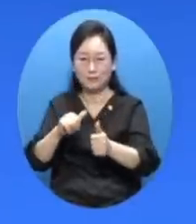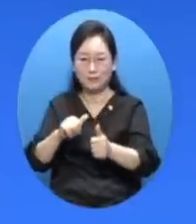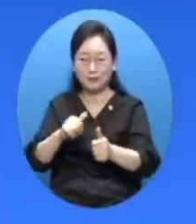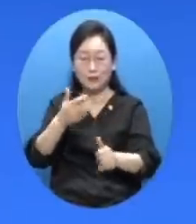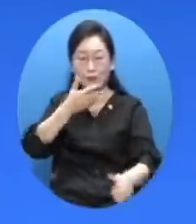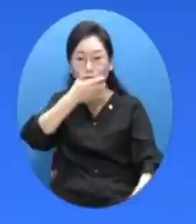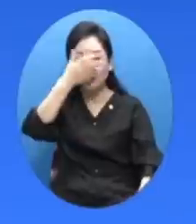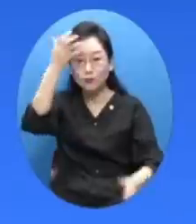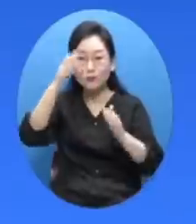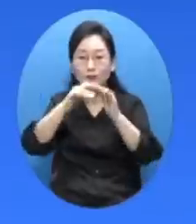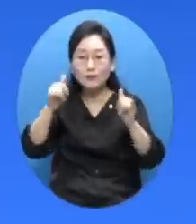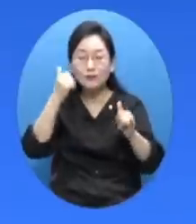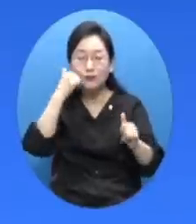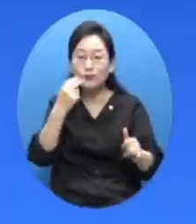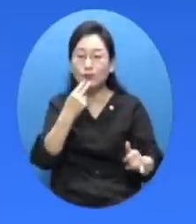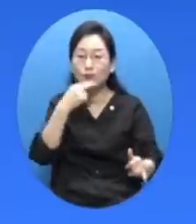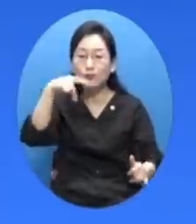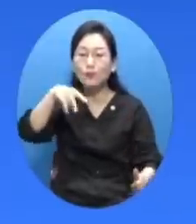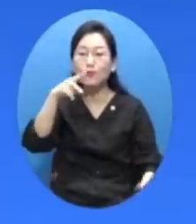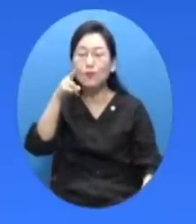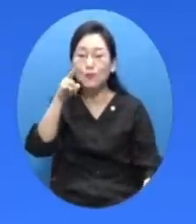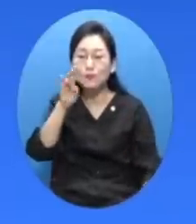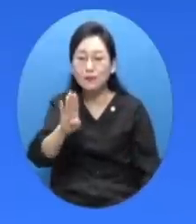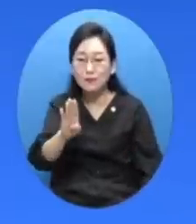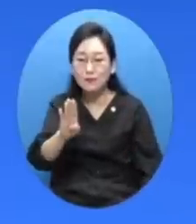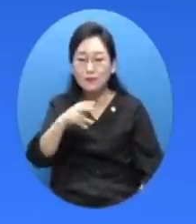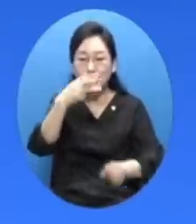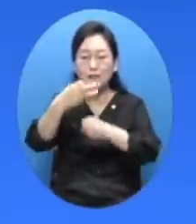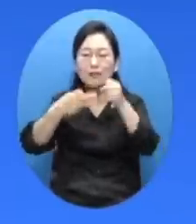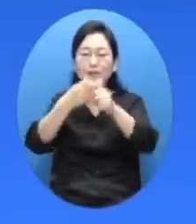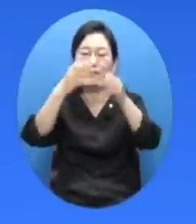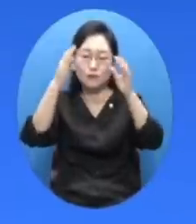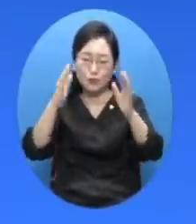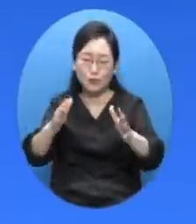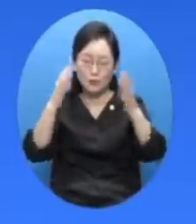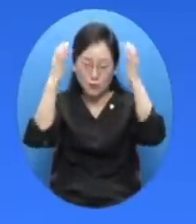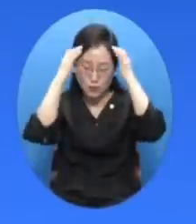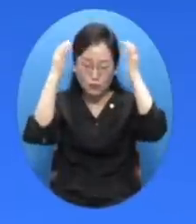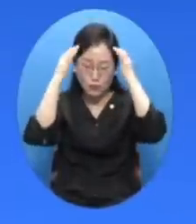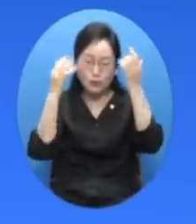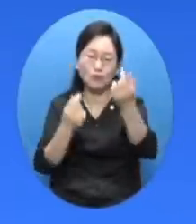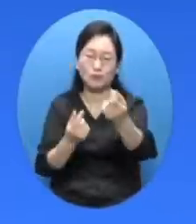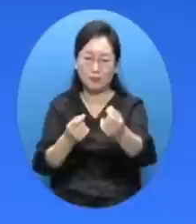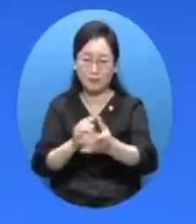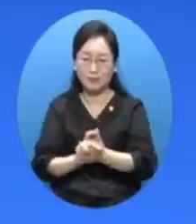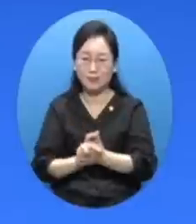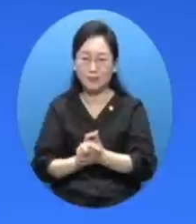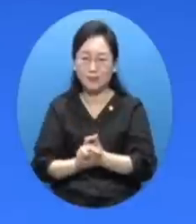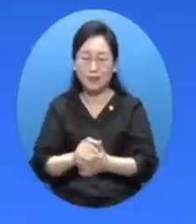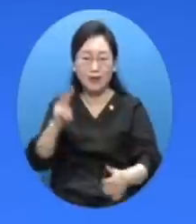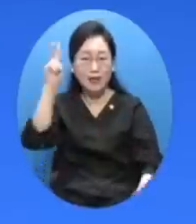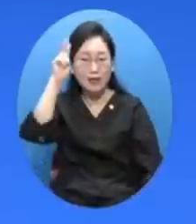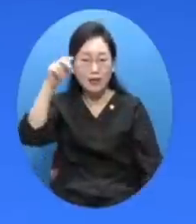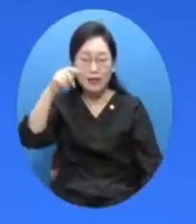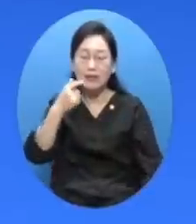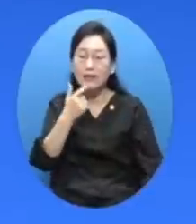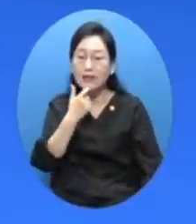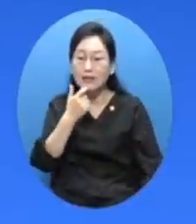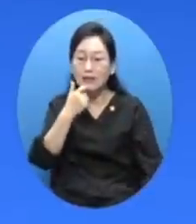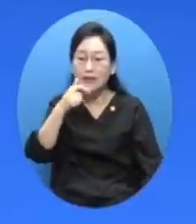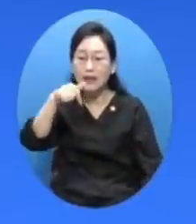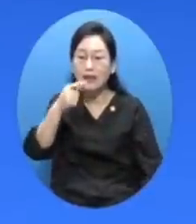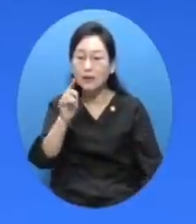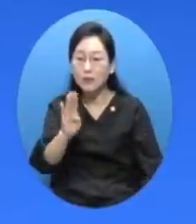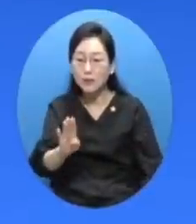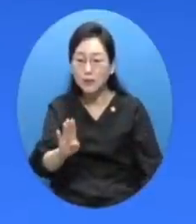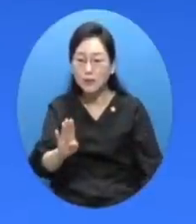꿈꾸는 사람 요셉이 13년 동안 광야길 같은 삶을 살았습니다. 야곱이 형 요셉을 피해서 갈 때